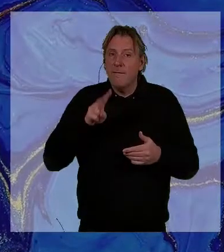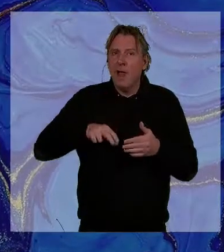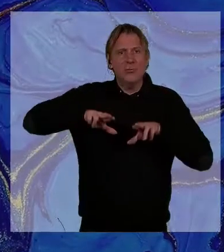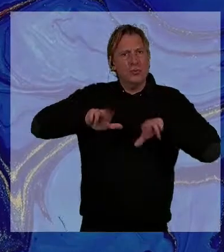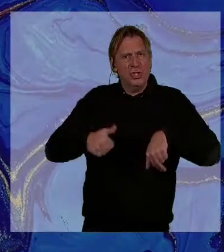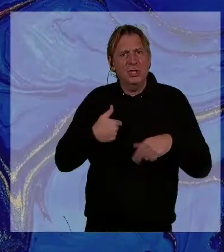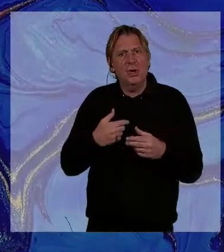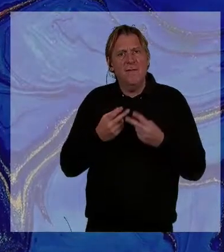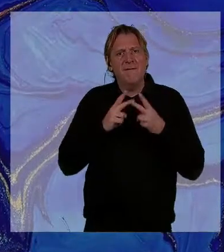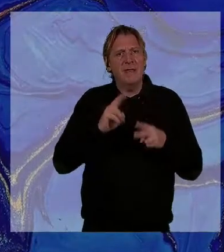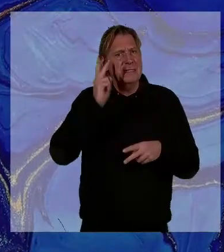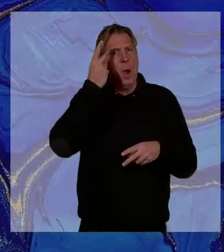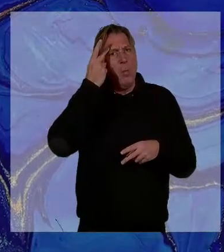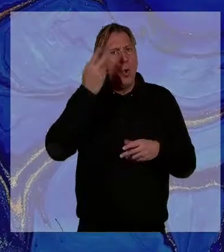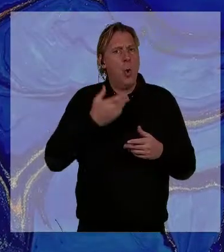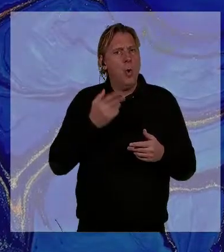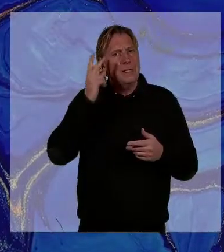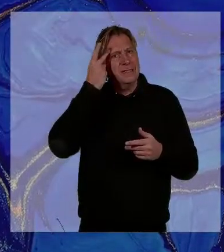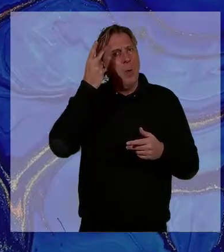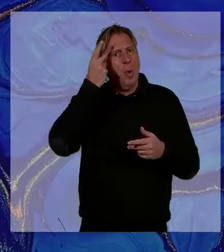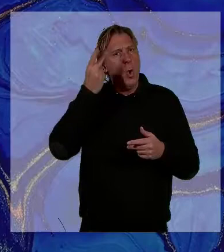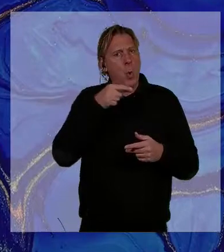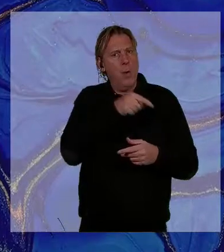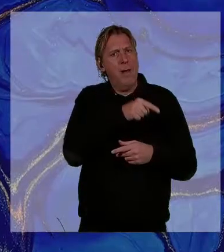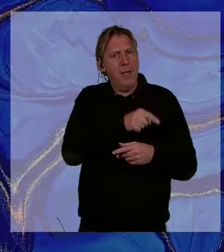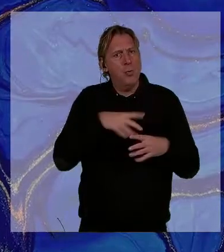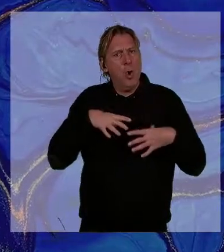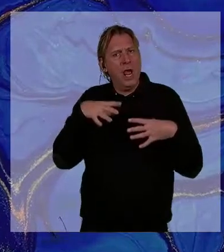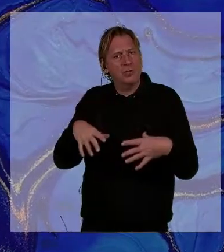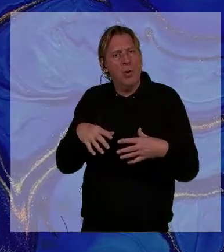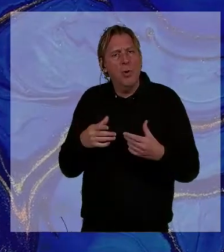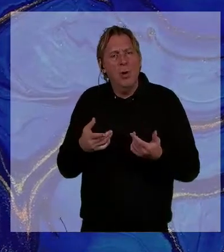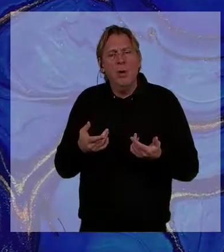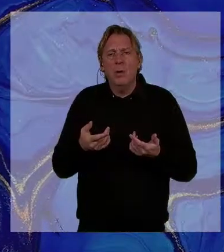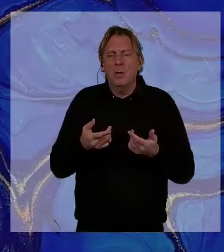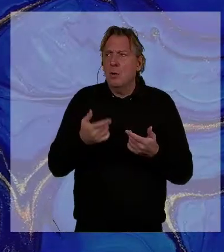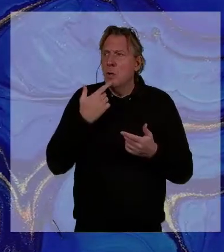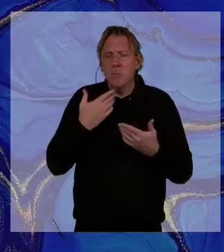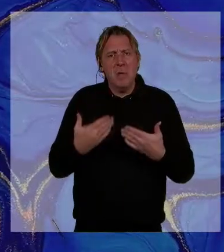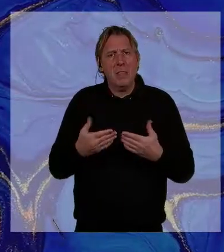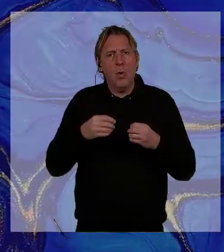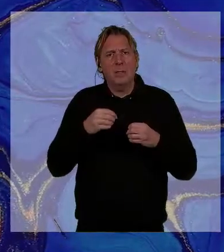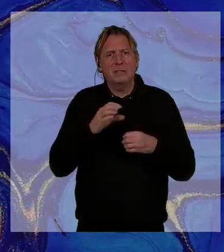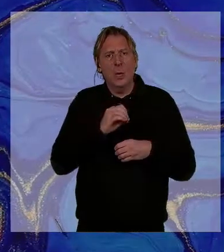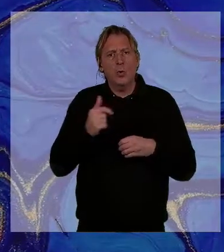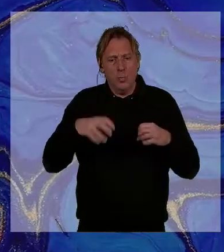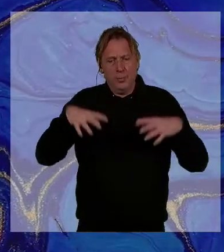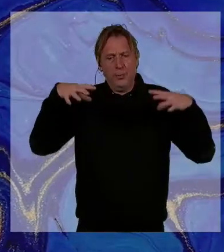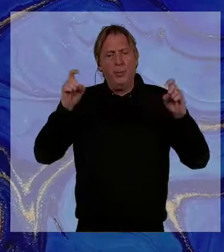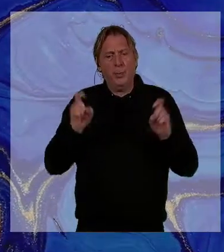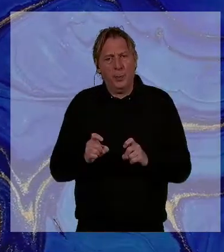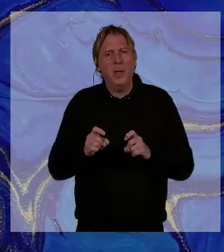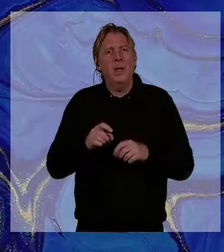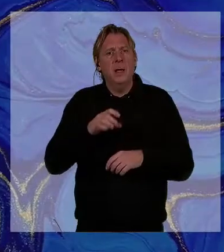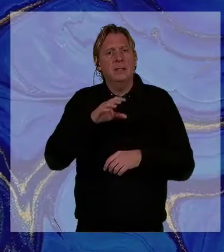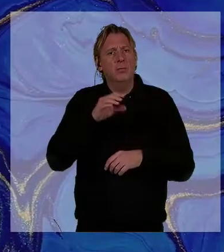au niveau de la ville de Sao Paulo et afin de réduire les émissions d'ici à 2050. La